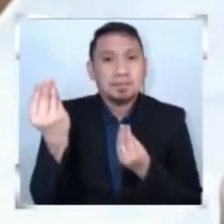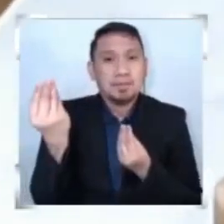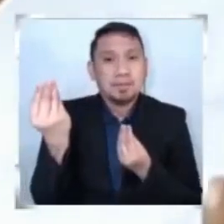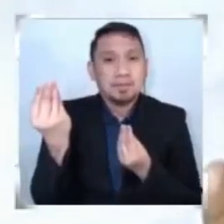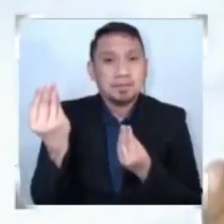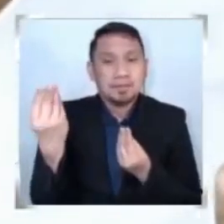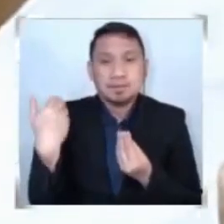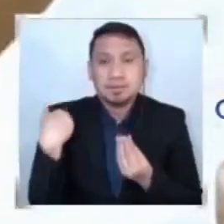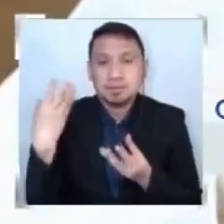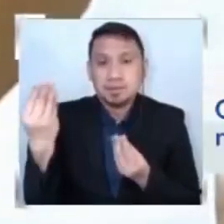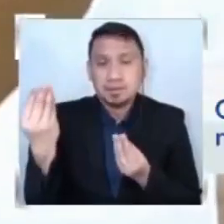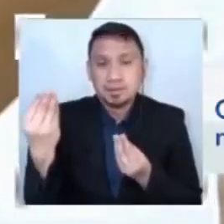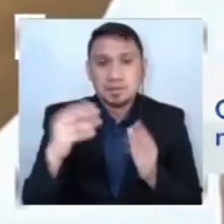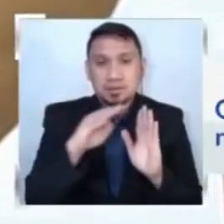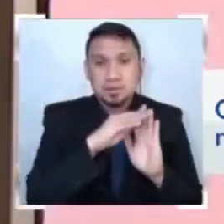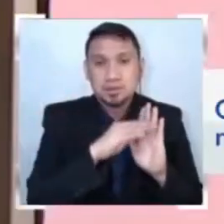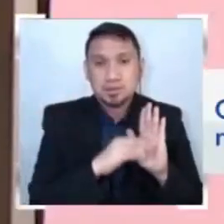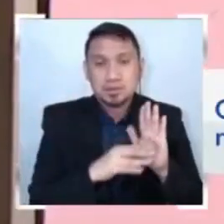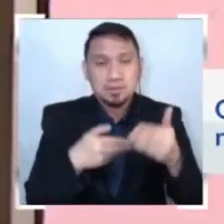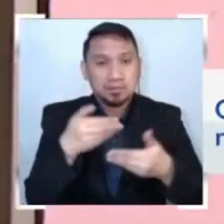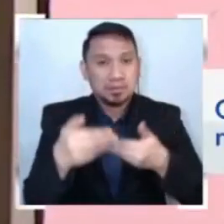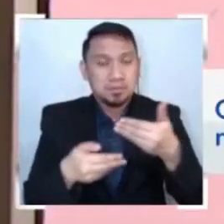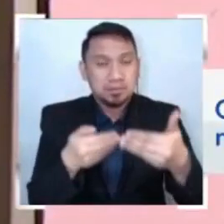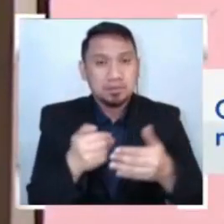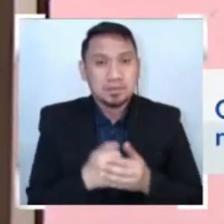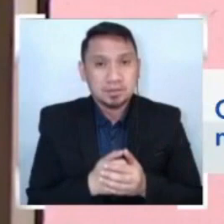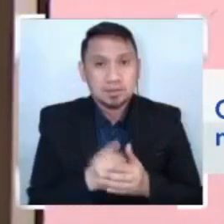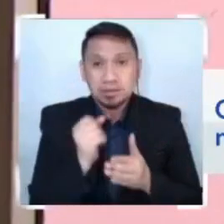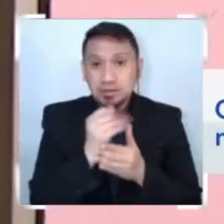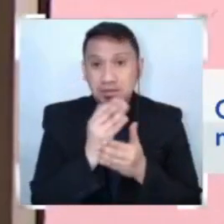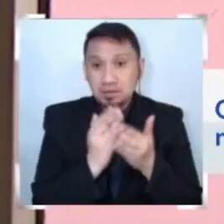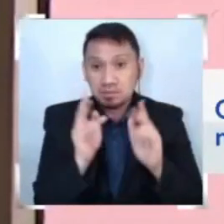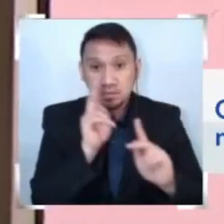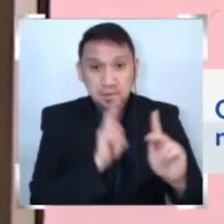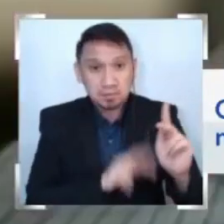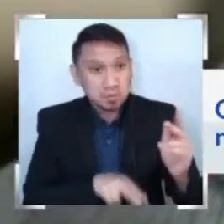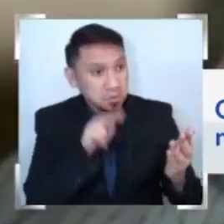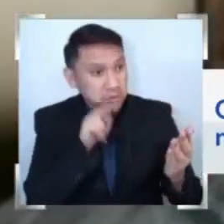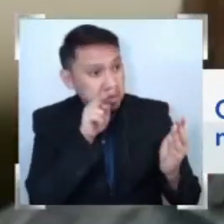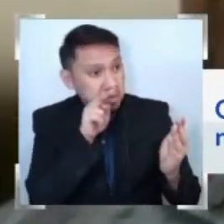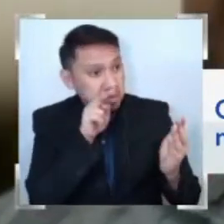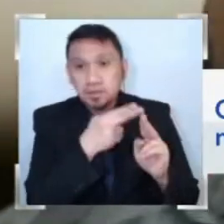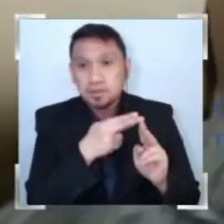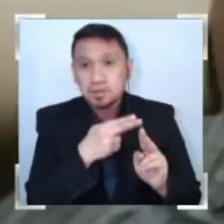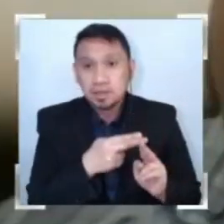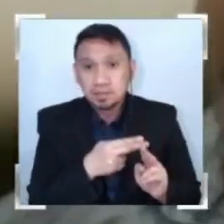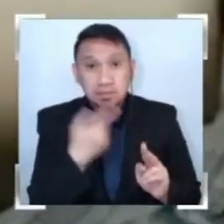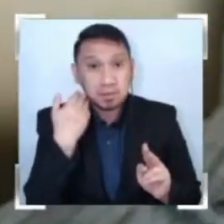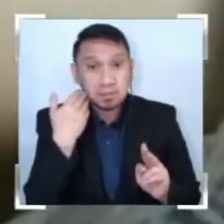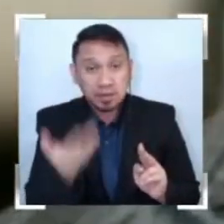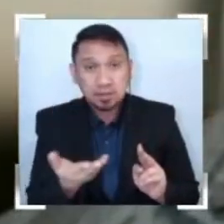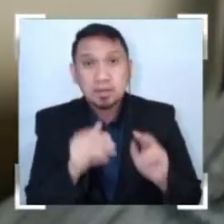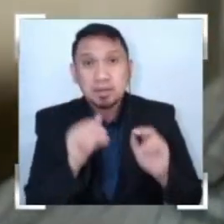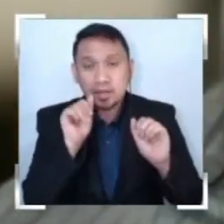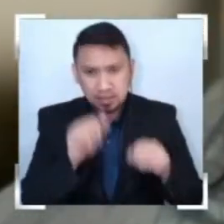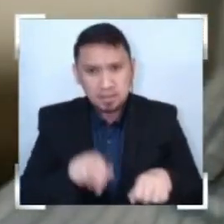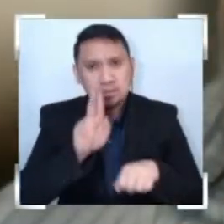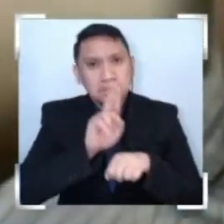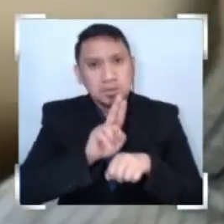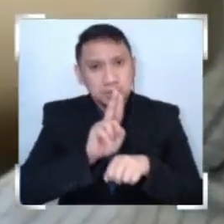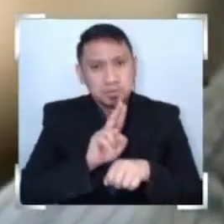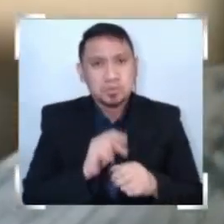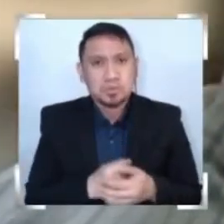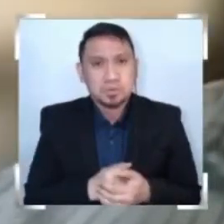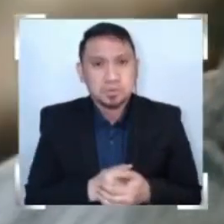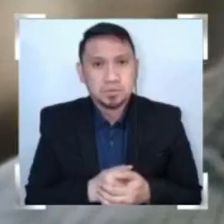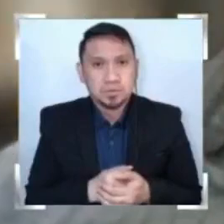yung ating delisting process. Other people might see the names of their relatives and then that can be used as an